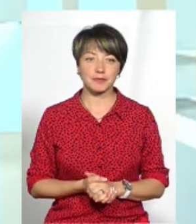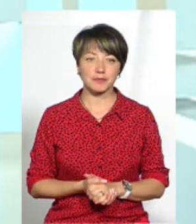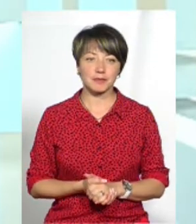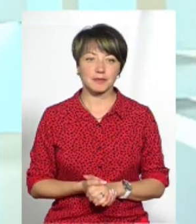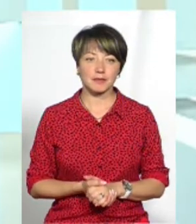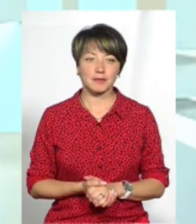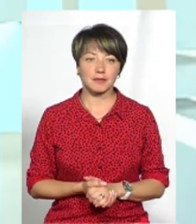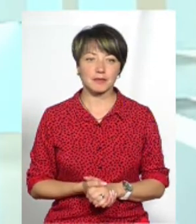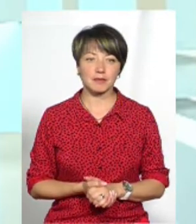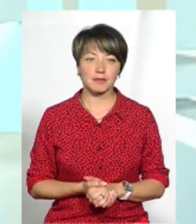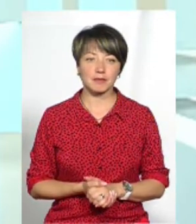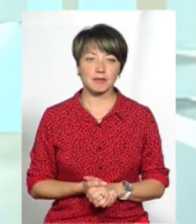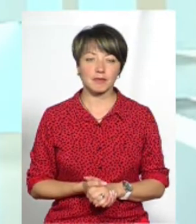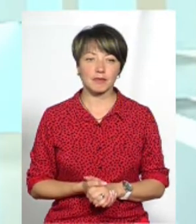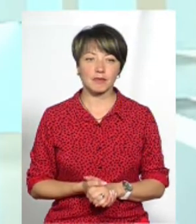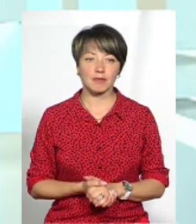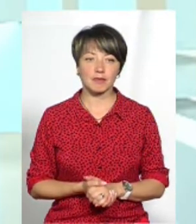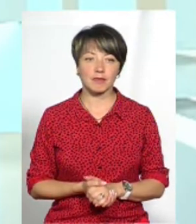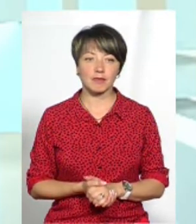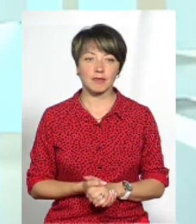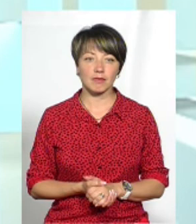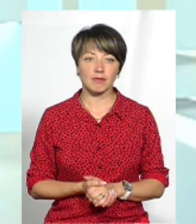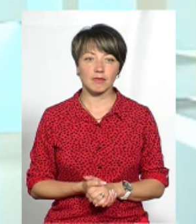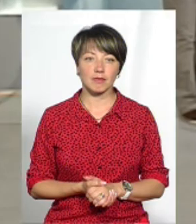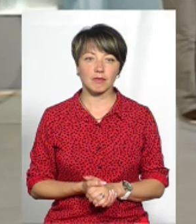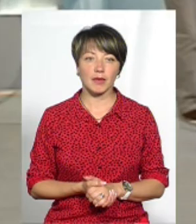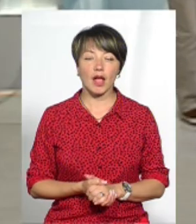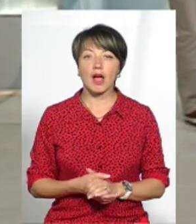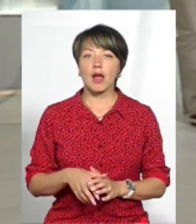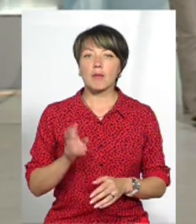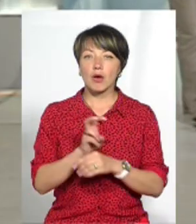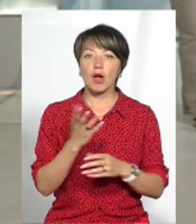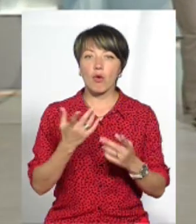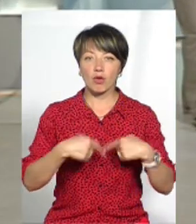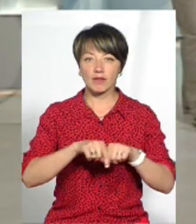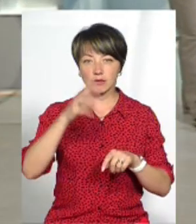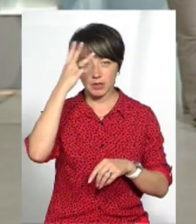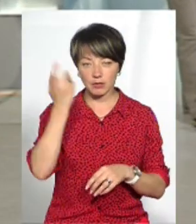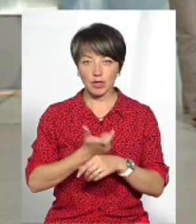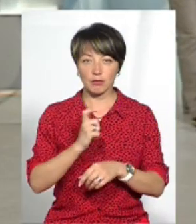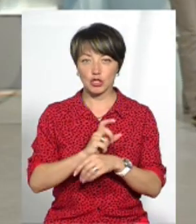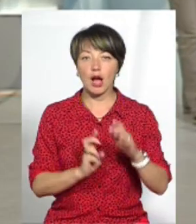питання. Храмів якої конфесії у Хмельницькому найбільше?